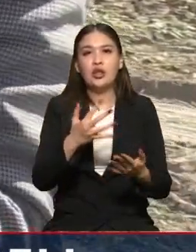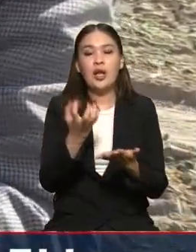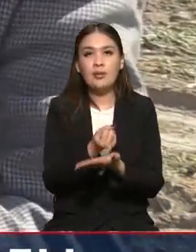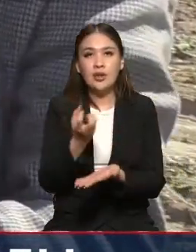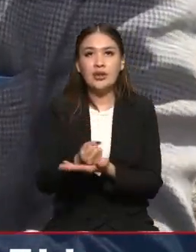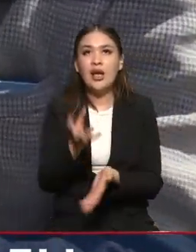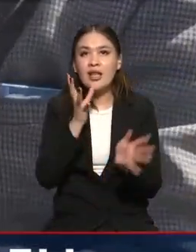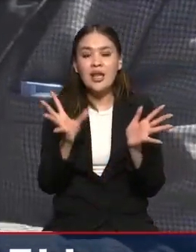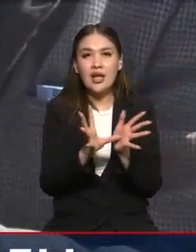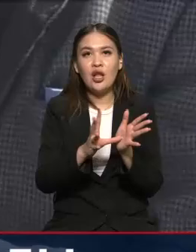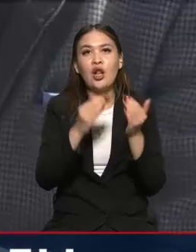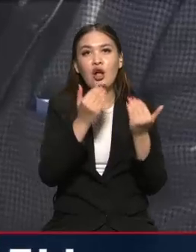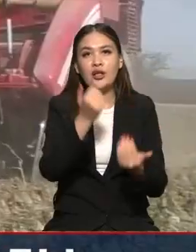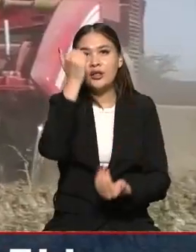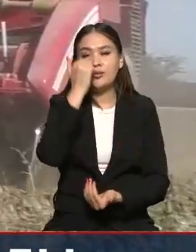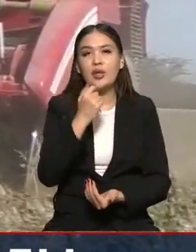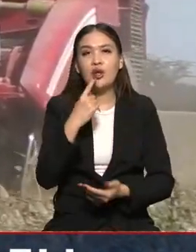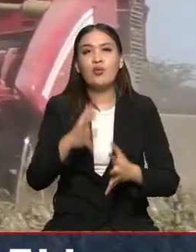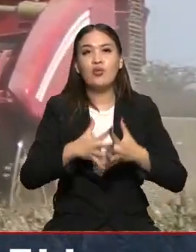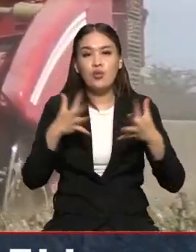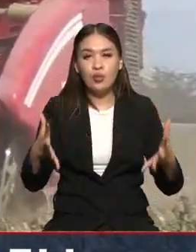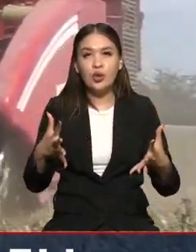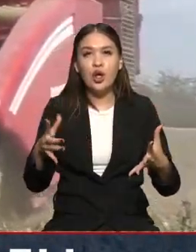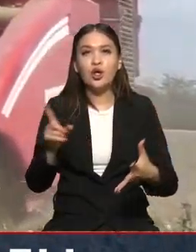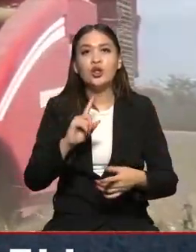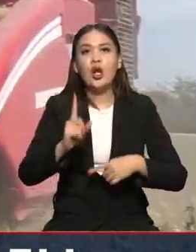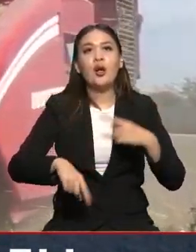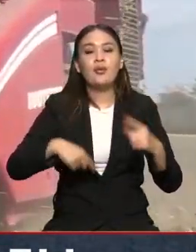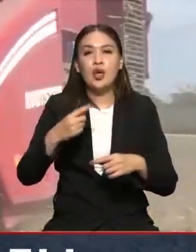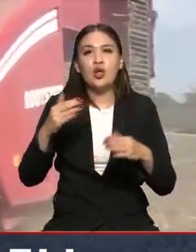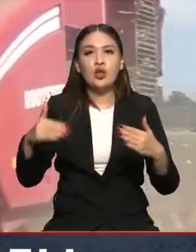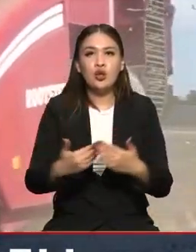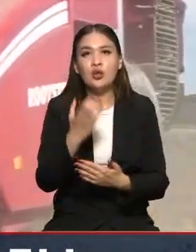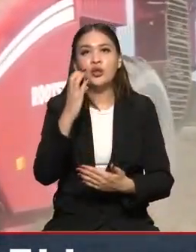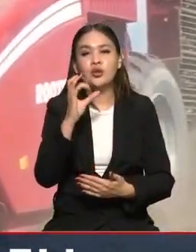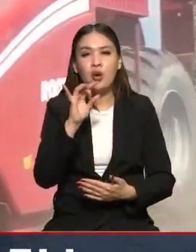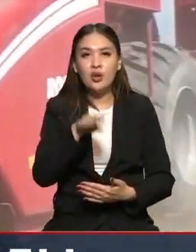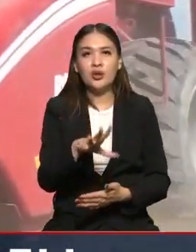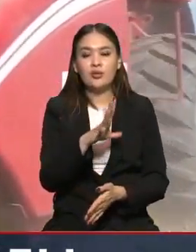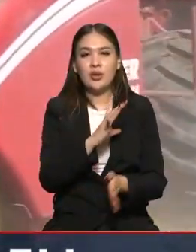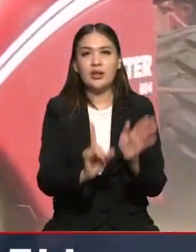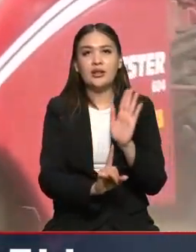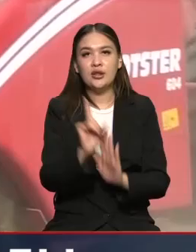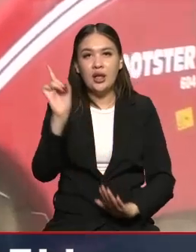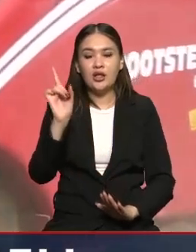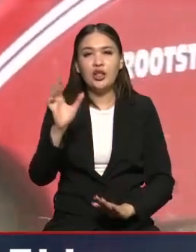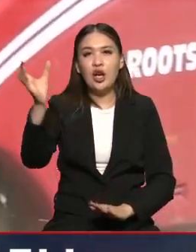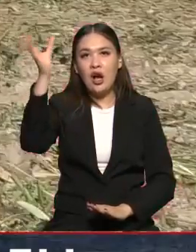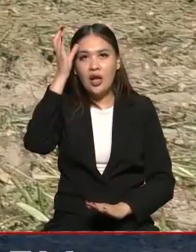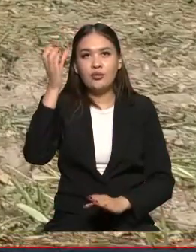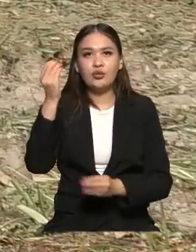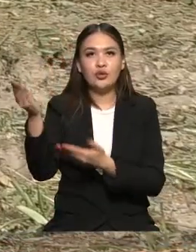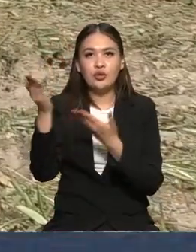интенсивті технологияның көмегімен еселепті. Биыл олар алдымен тұқым сортын жаңартып, ерте көктемнен бастап дақылдың күтіміне ғалымдарды